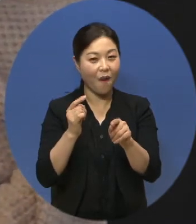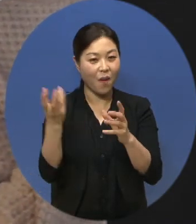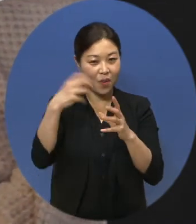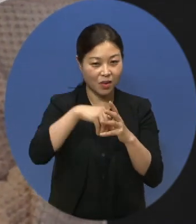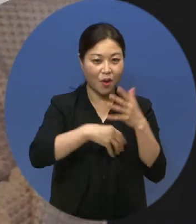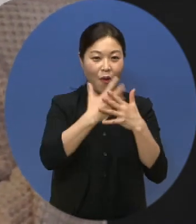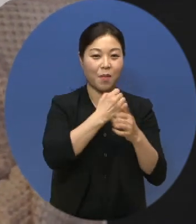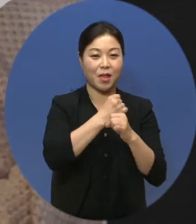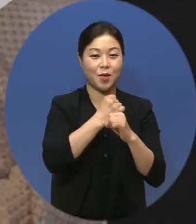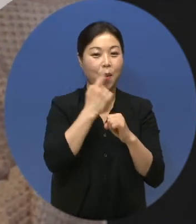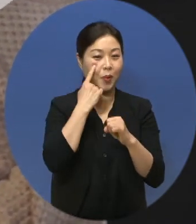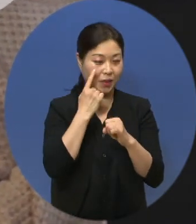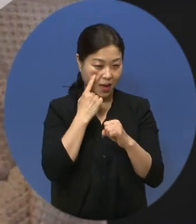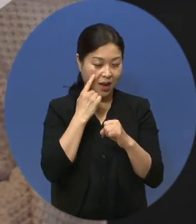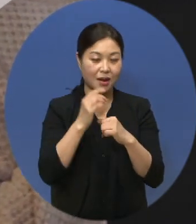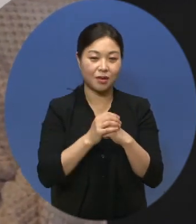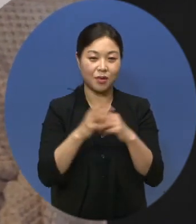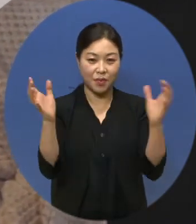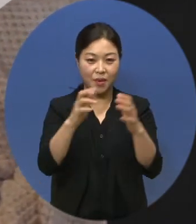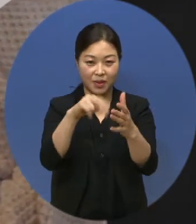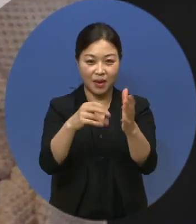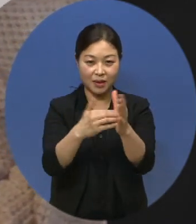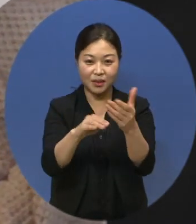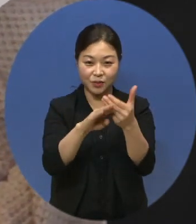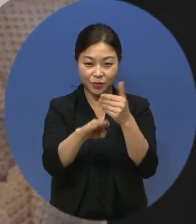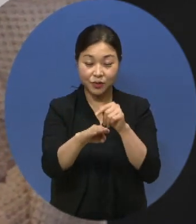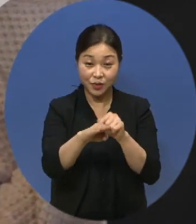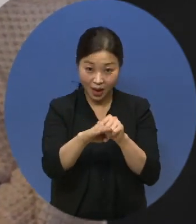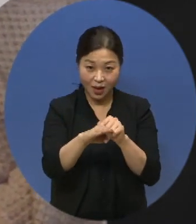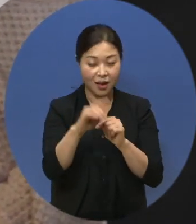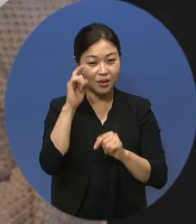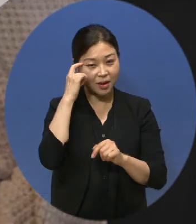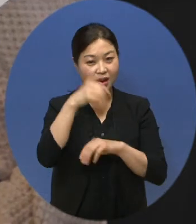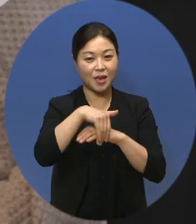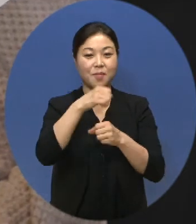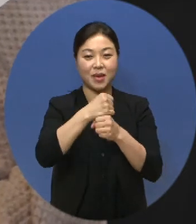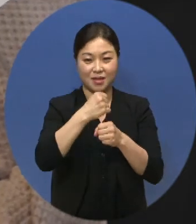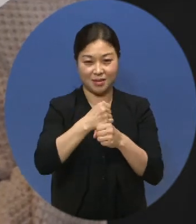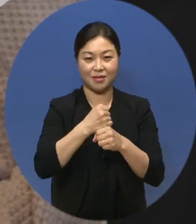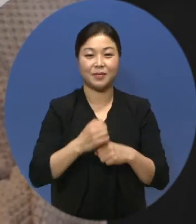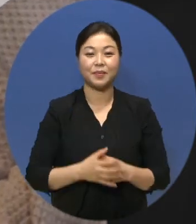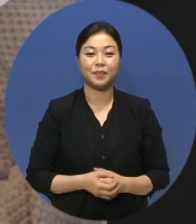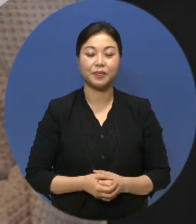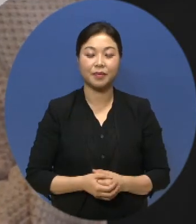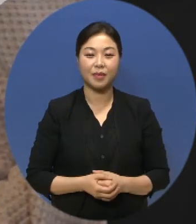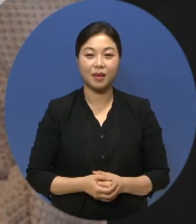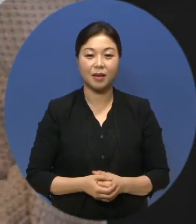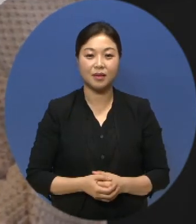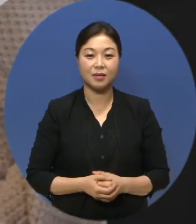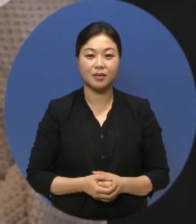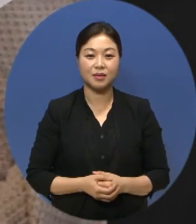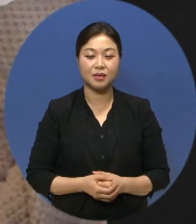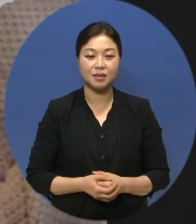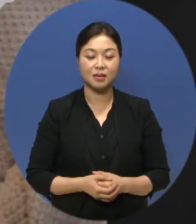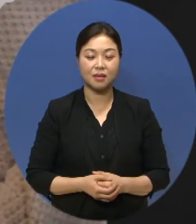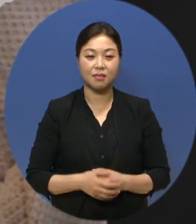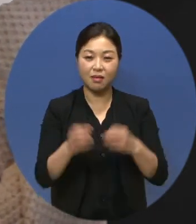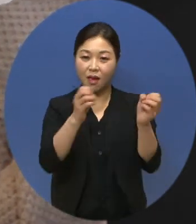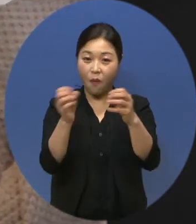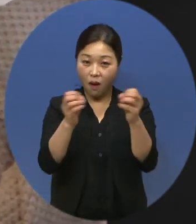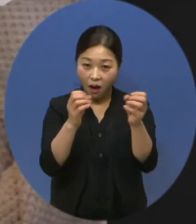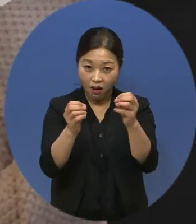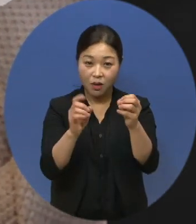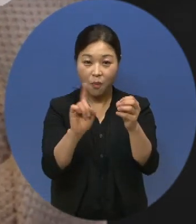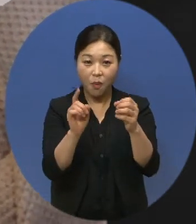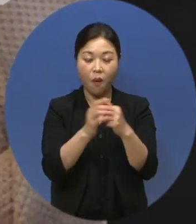해가지고 전체 리딩을 끝나고 나서 만들어졌던 씬이고요. 그리고 실제로 많이 했던 대사들을